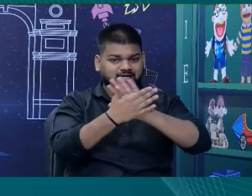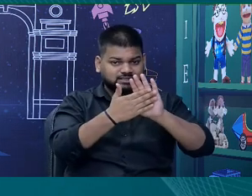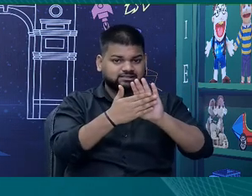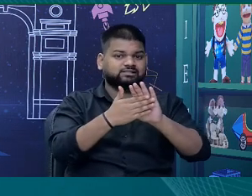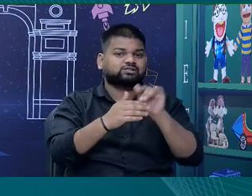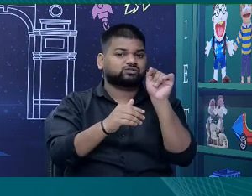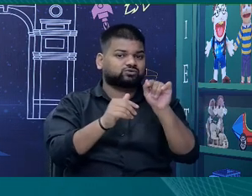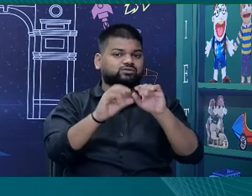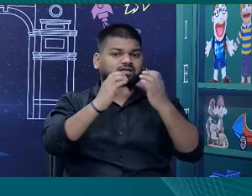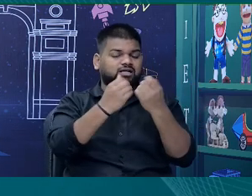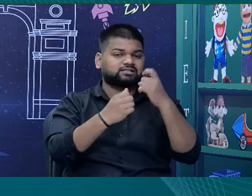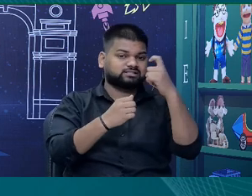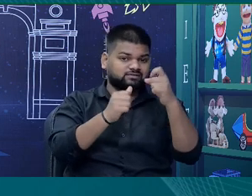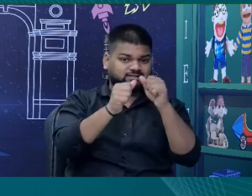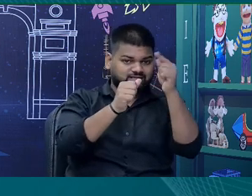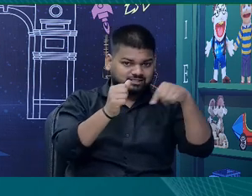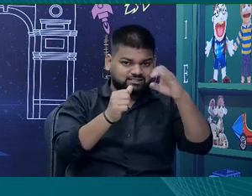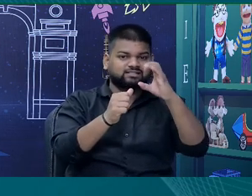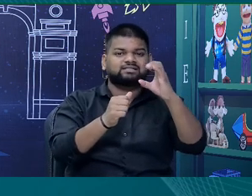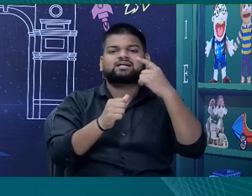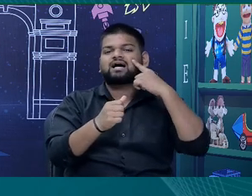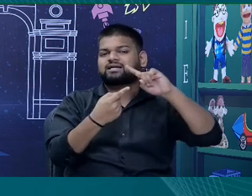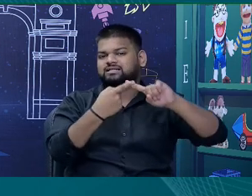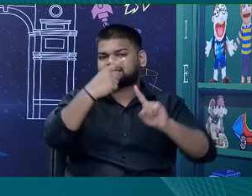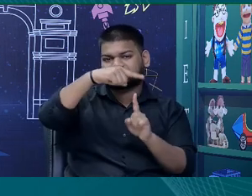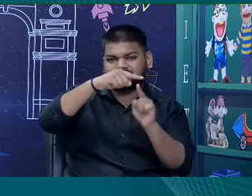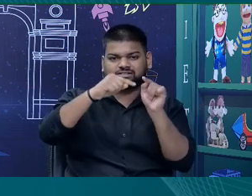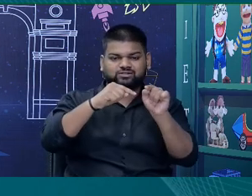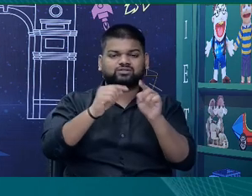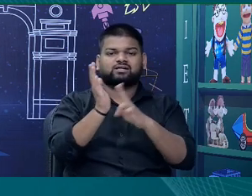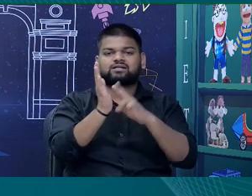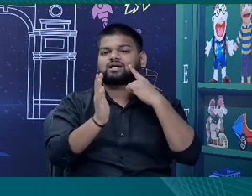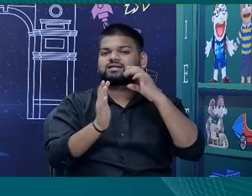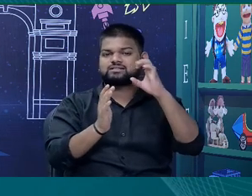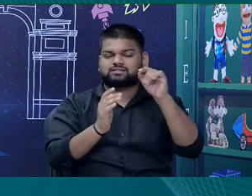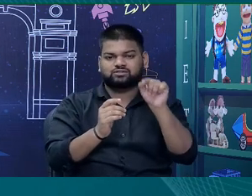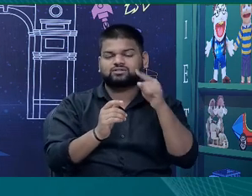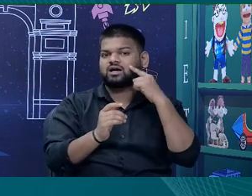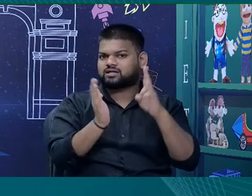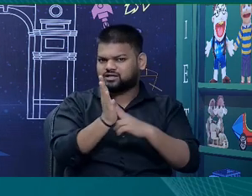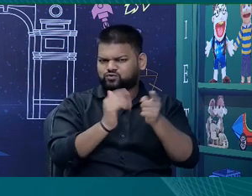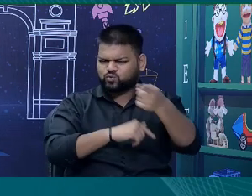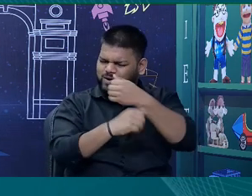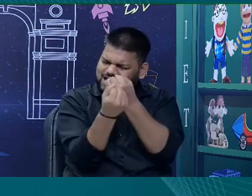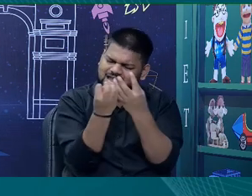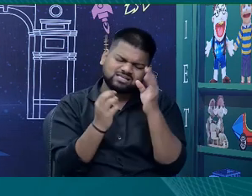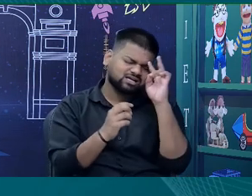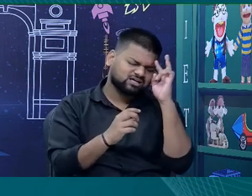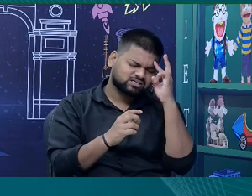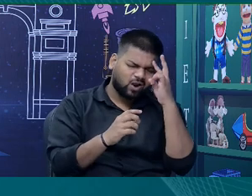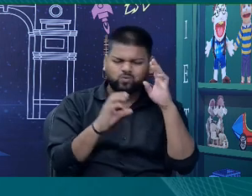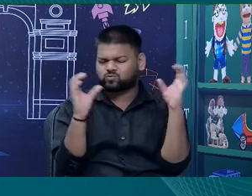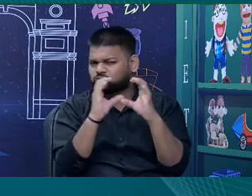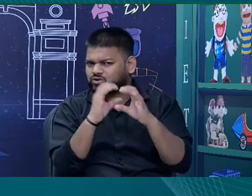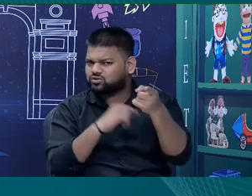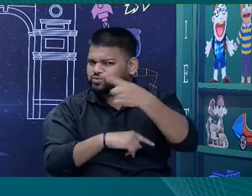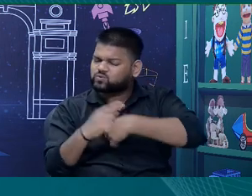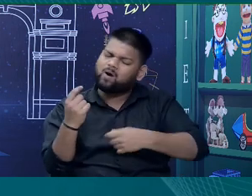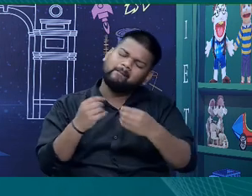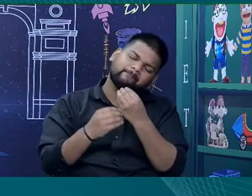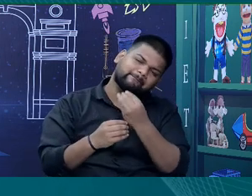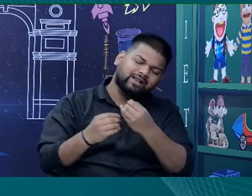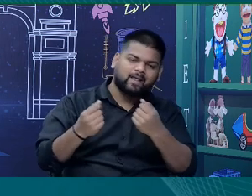डॉट क्लास सेवंथ @ ciet.nic.in तो अब आपके मां में या आपके बच्चों के मां में कुछ प्रश्न